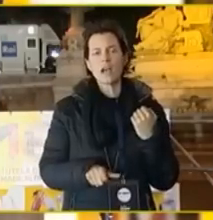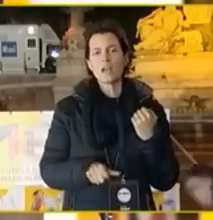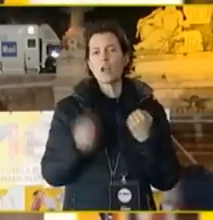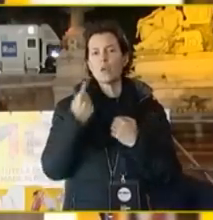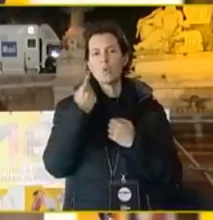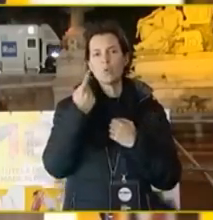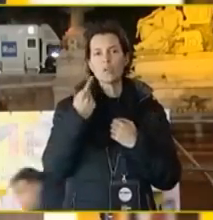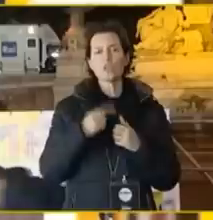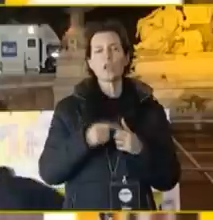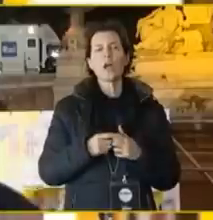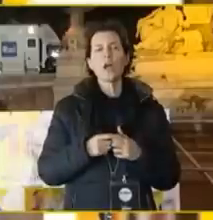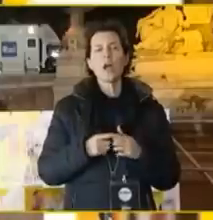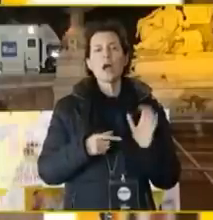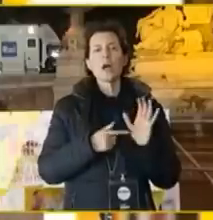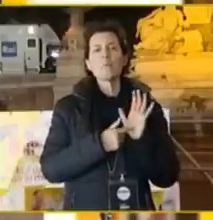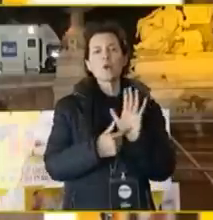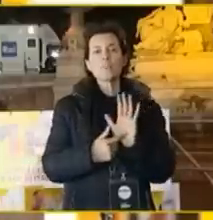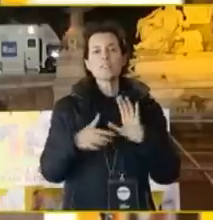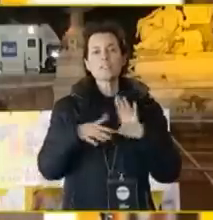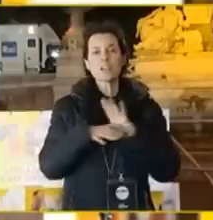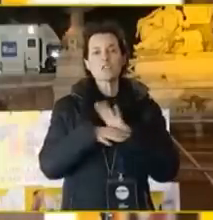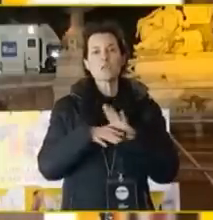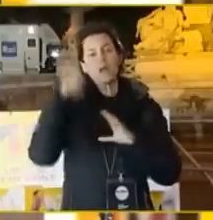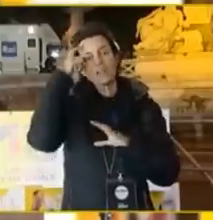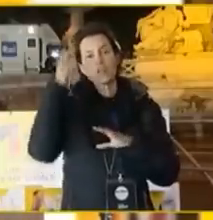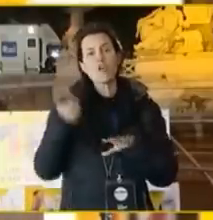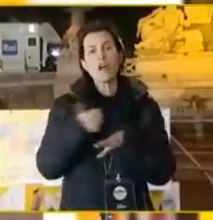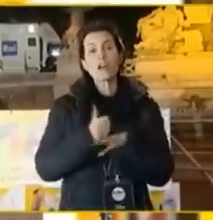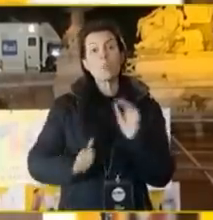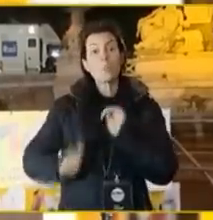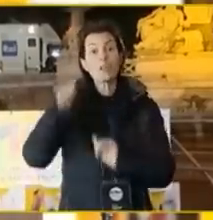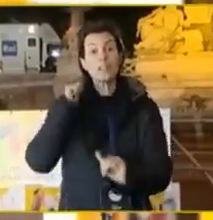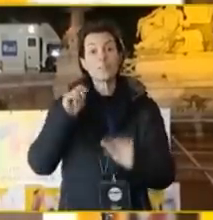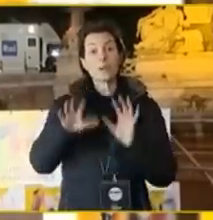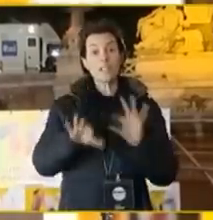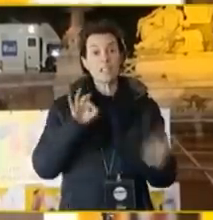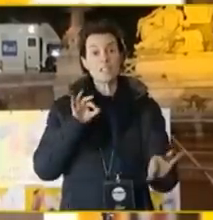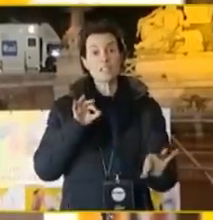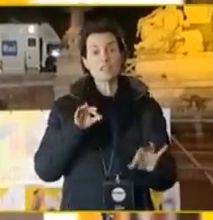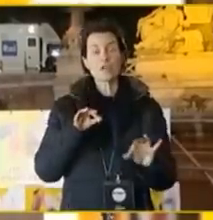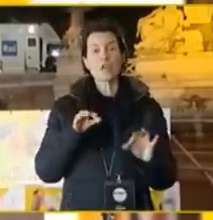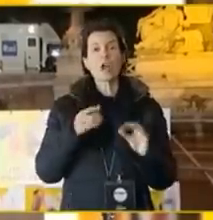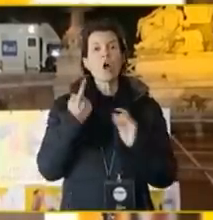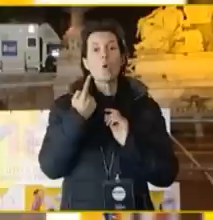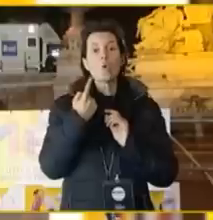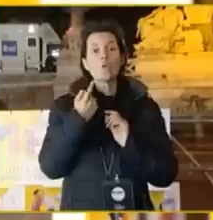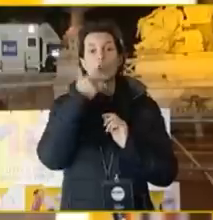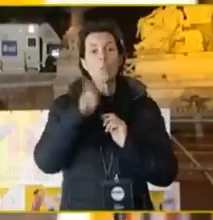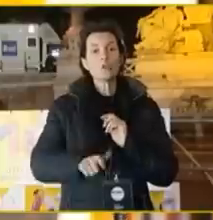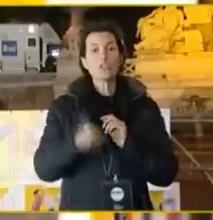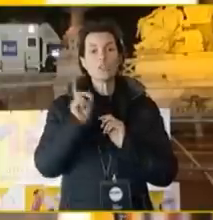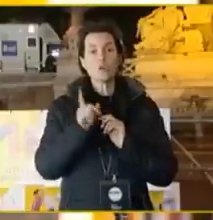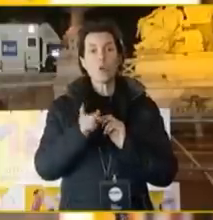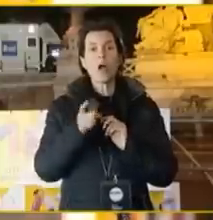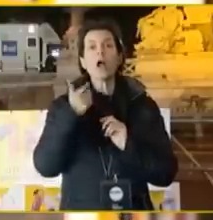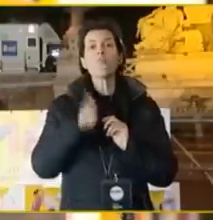una squadra di governo prima delle elezioni, per una semplice ragione: perché noi non abbiamo